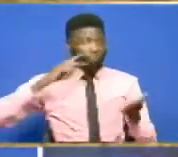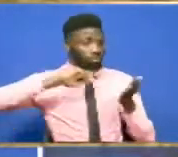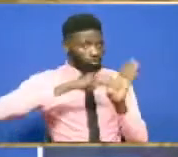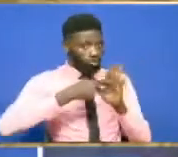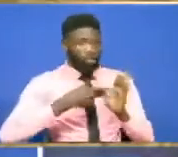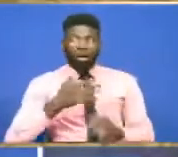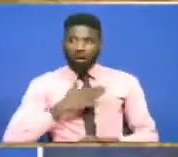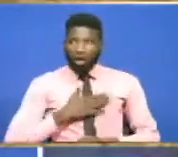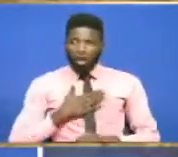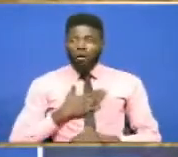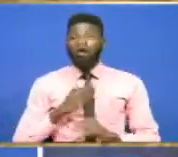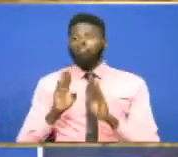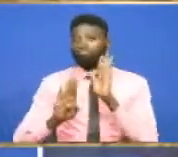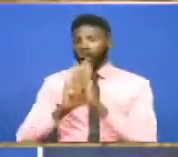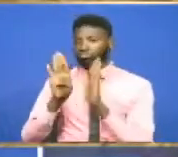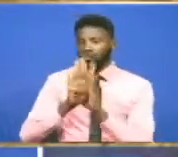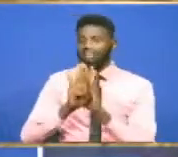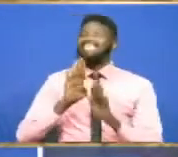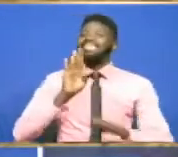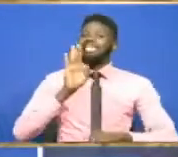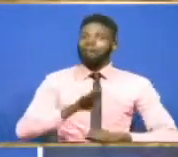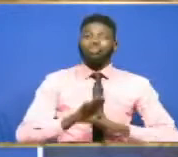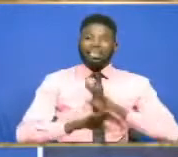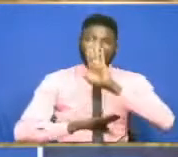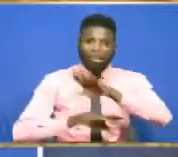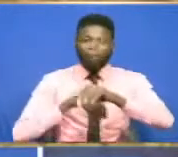be developed step by step and not